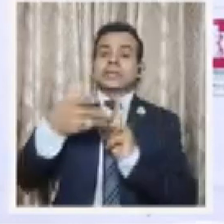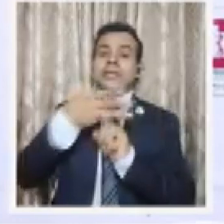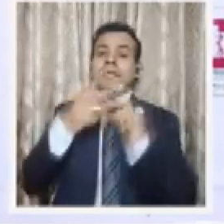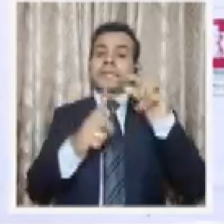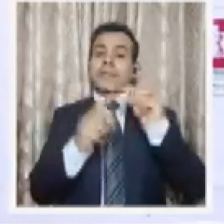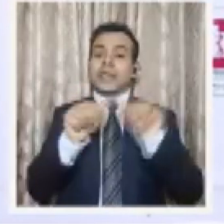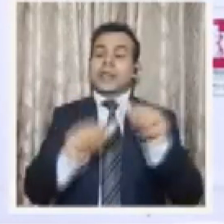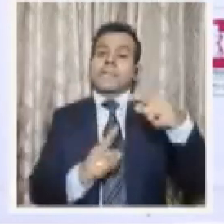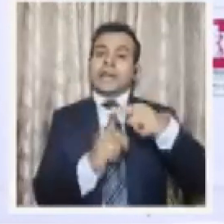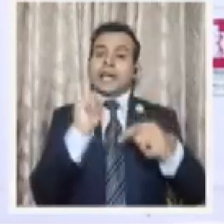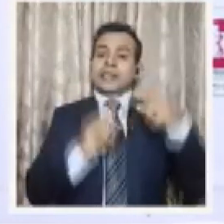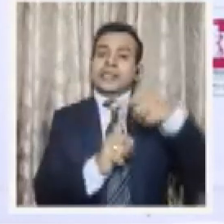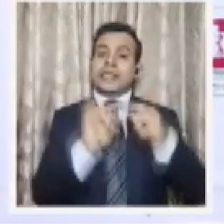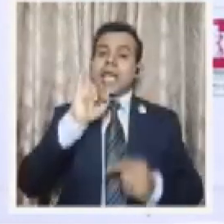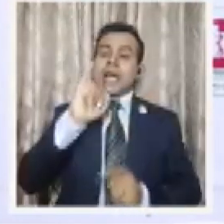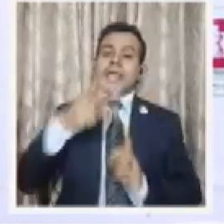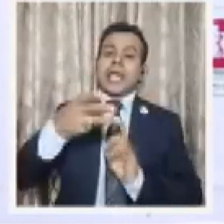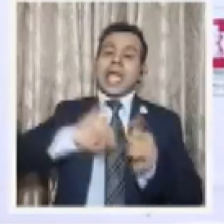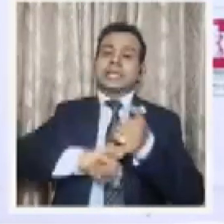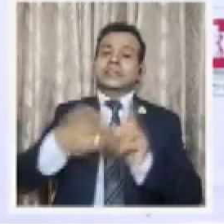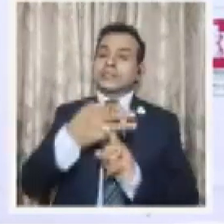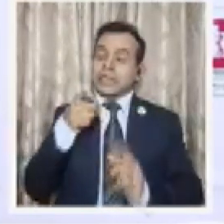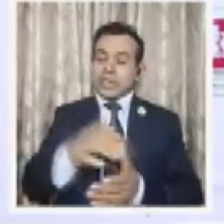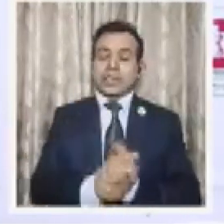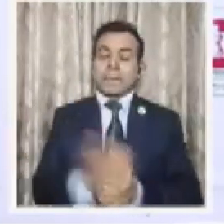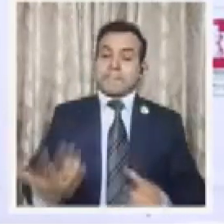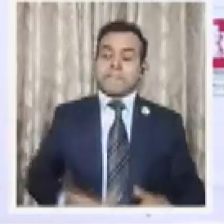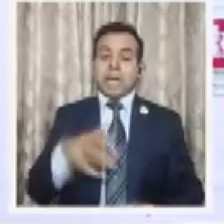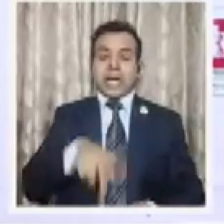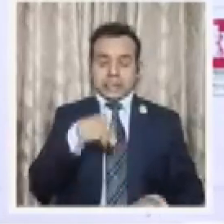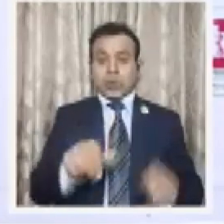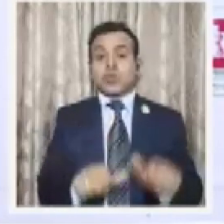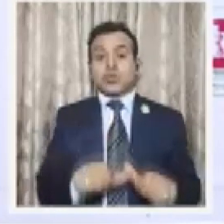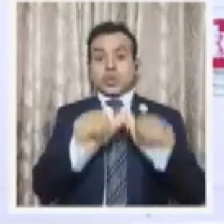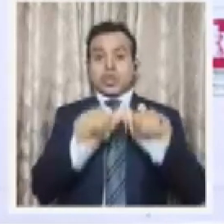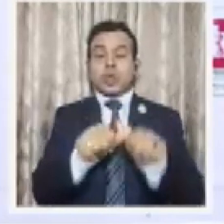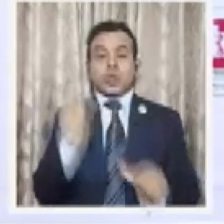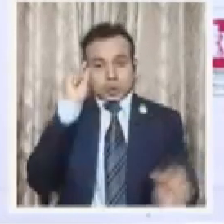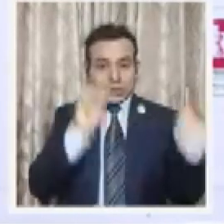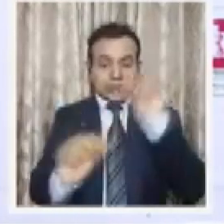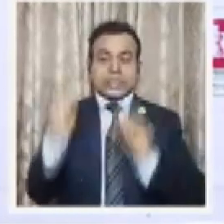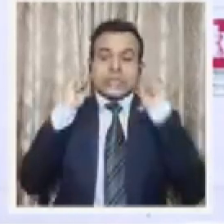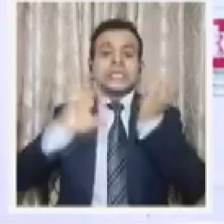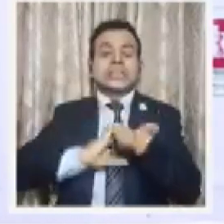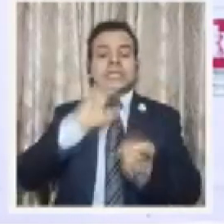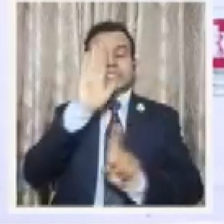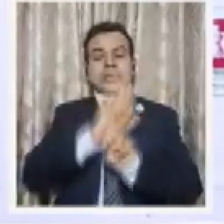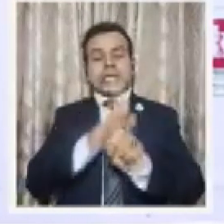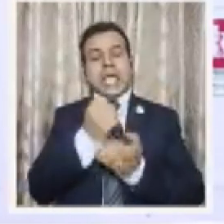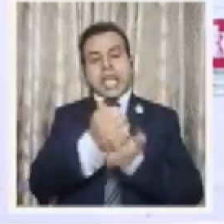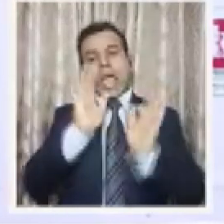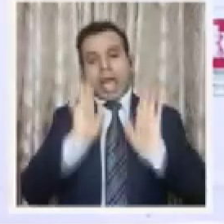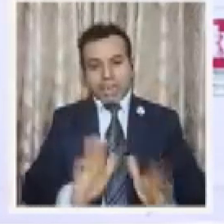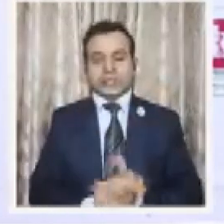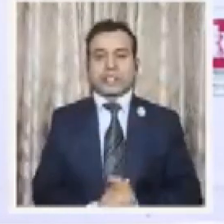জানাই, বাংলাদেশে এই রোগের উন্নত মানের চিকিৎসা আছে, তাই হেপাটাইটিস শনাক্ত হলে বিশেষজ্ঞ চিকিৎসকের পরামর্শ